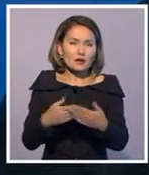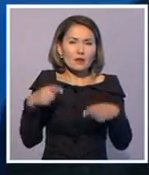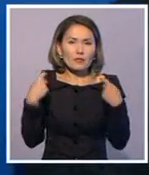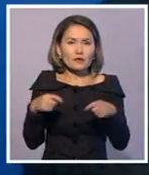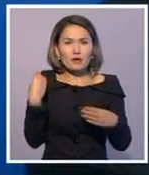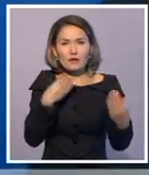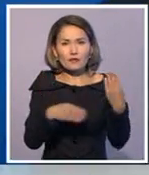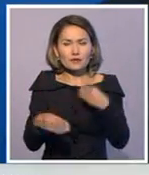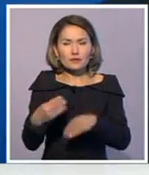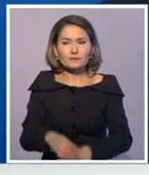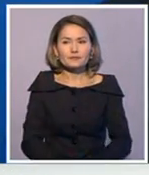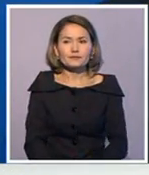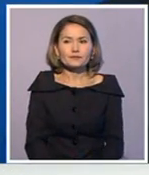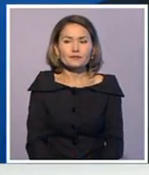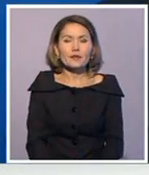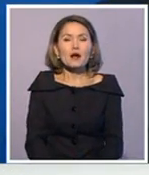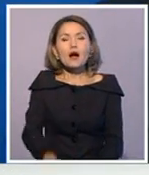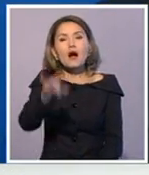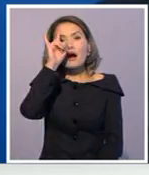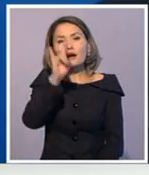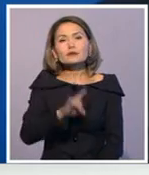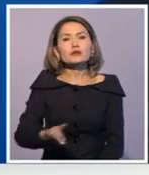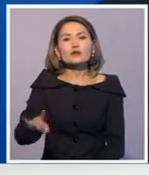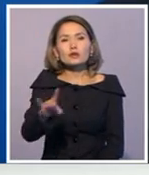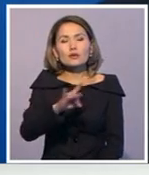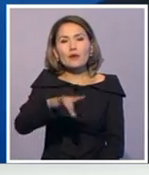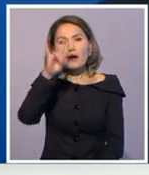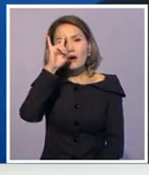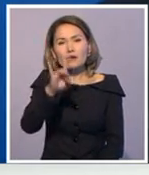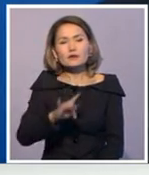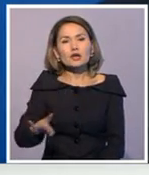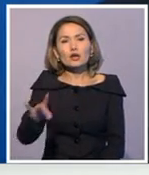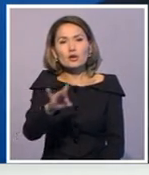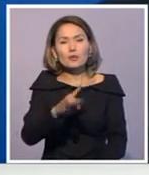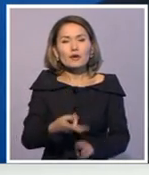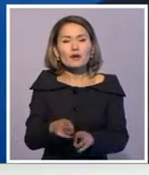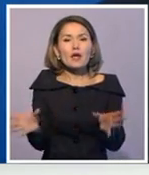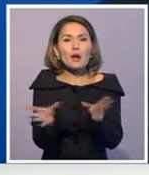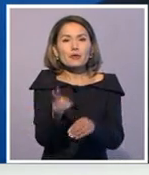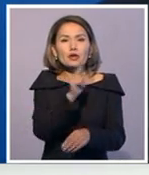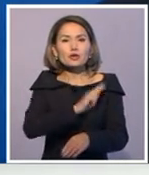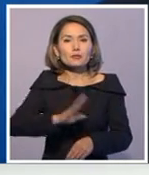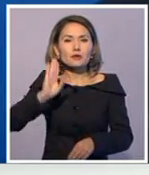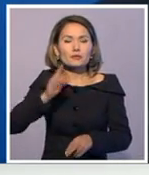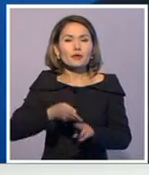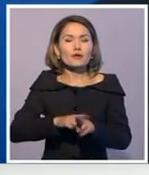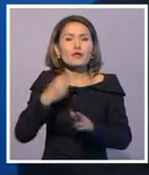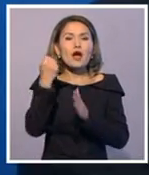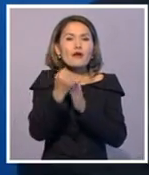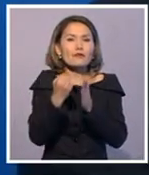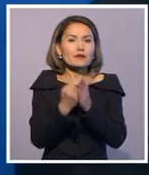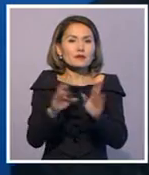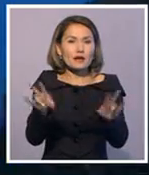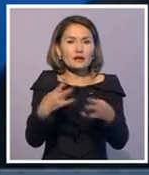Жәрмеңкеге қолында шетелдік паспорты бар Қазақстан азаматтары мен елде заңды түрде тұрып жатқан өзге мемлекеттердің өкілдері бара алады. Визаны рәсімдеудің қажеті